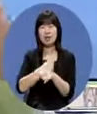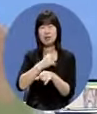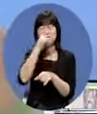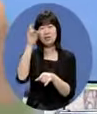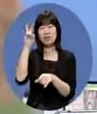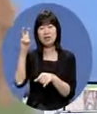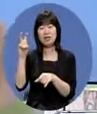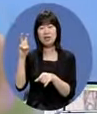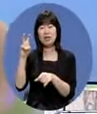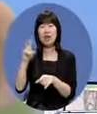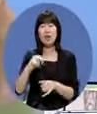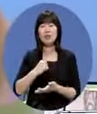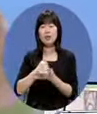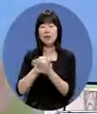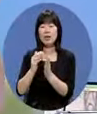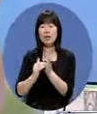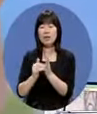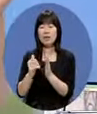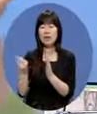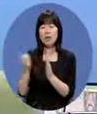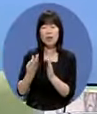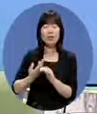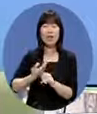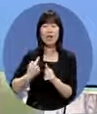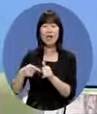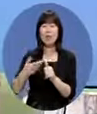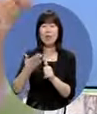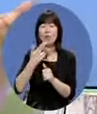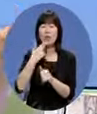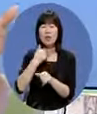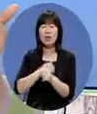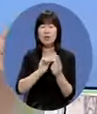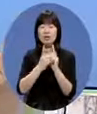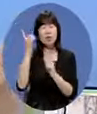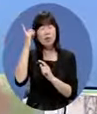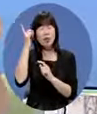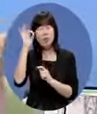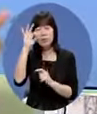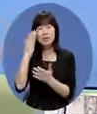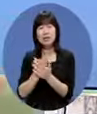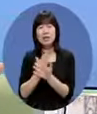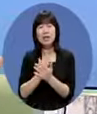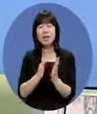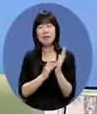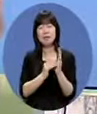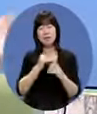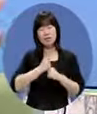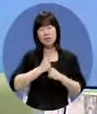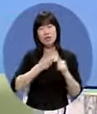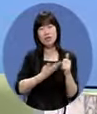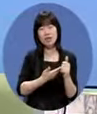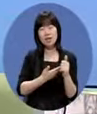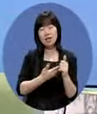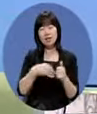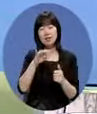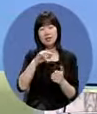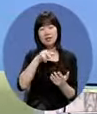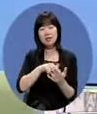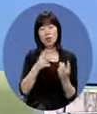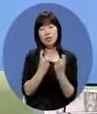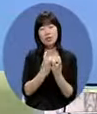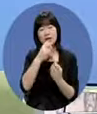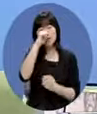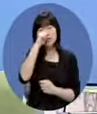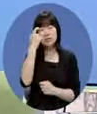하더라고요. 통장 비밀번호도 안 가르쳐주고. 근데 이제 네. 이런 것들이 좀 많잖아요. 뭐 서로의 휴대폰은 보지 말자, 비밀은 지켜주자. 이 금전적인 부분은 어떻게 하는 게